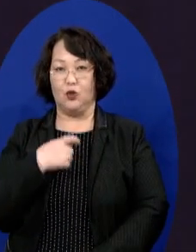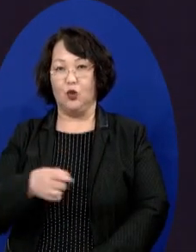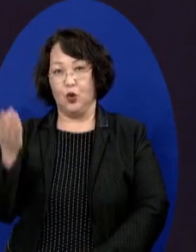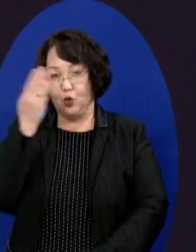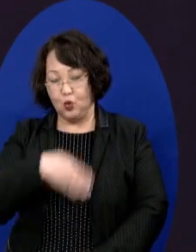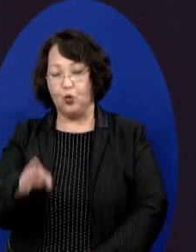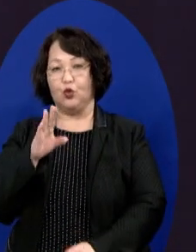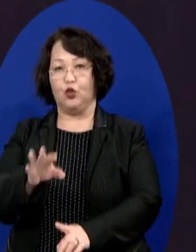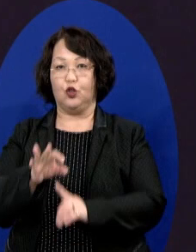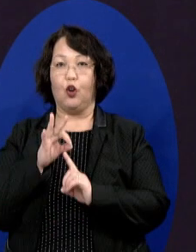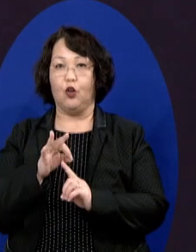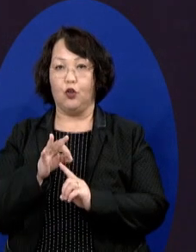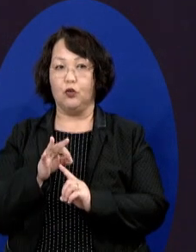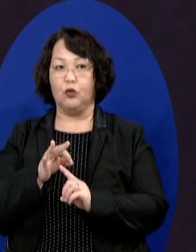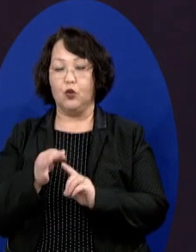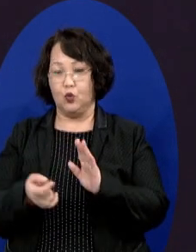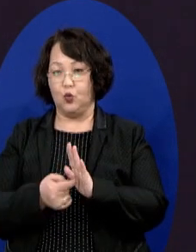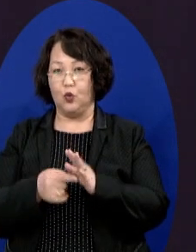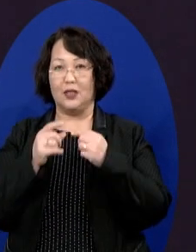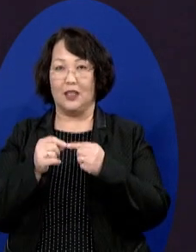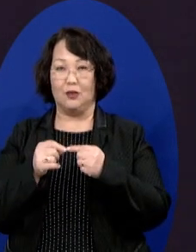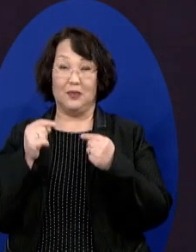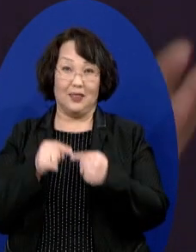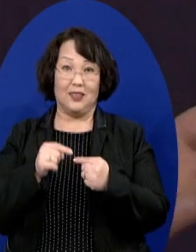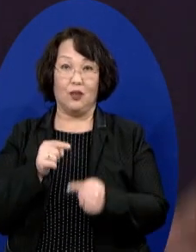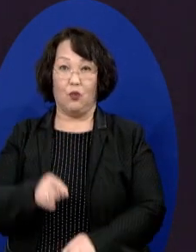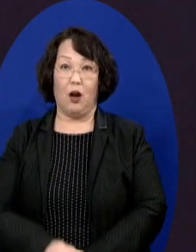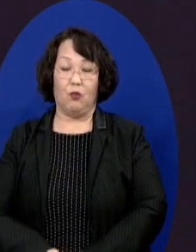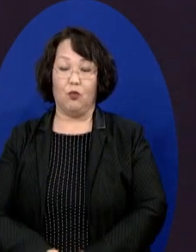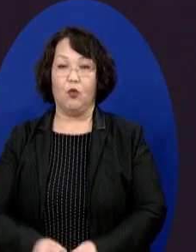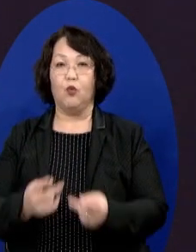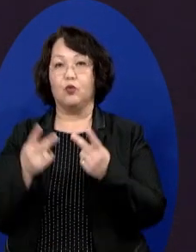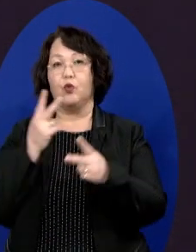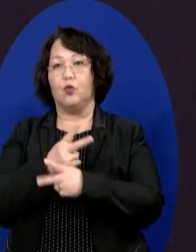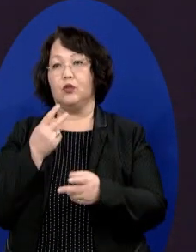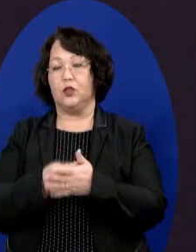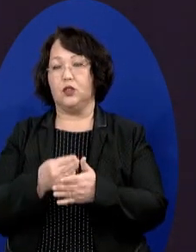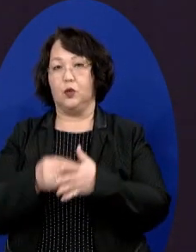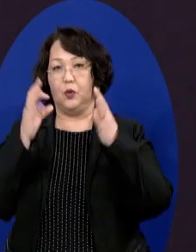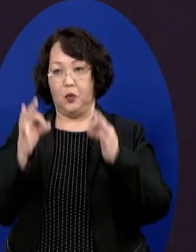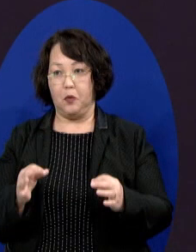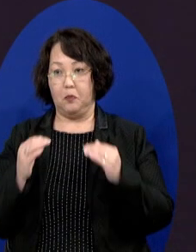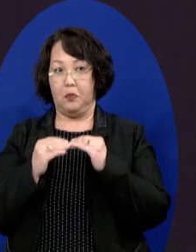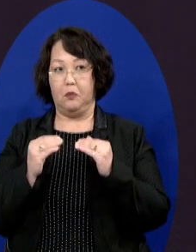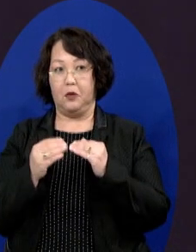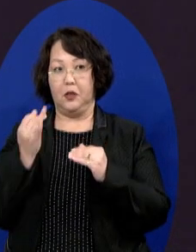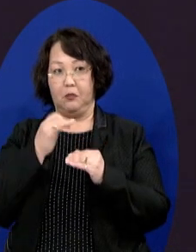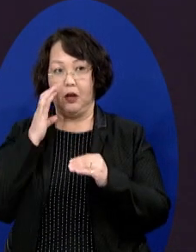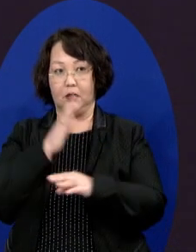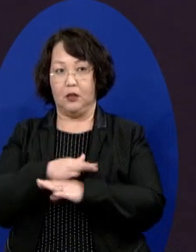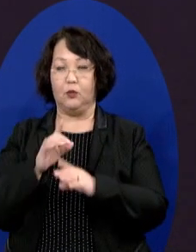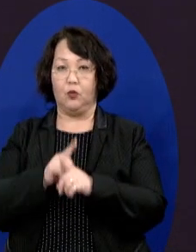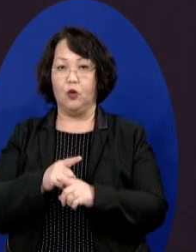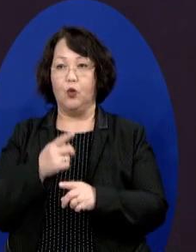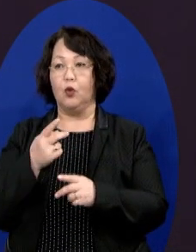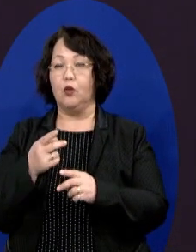шууд сонгоно гэсэн толгоор зарчимтай зөрчилт учраас үндсэн хуульд жишээ нь пропорционал элемент оруулж ирэхин тулд гэтэл үндсэн